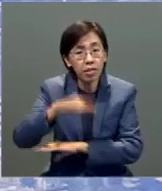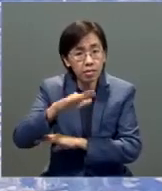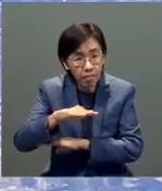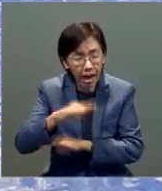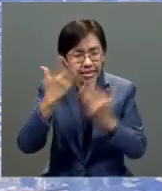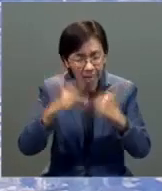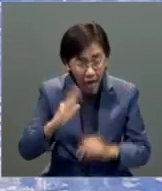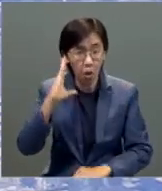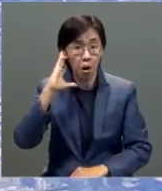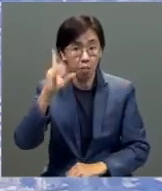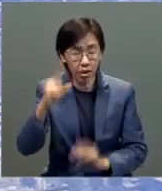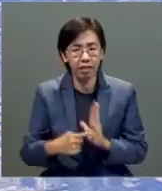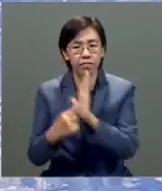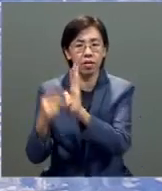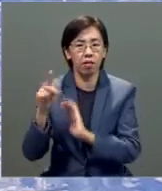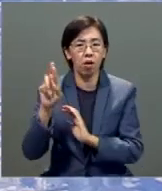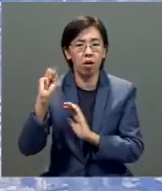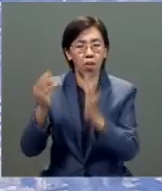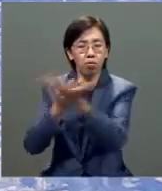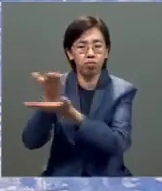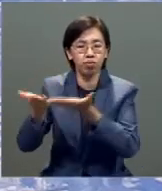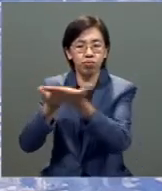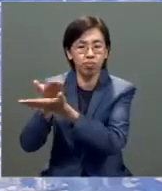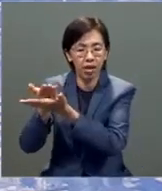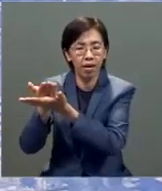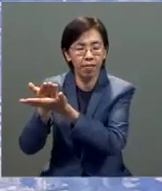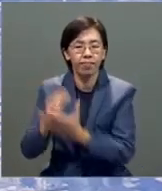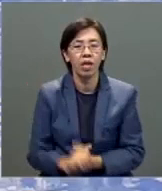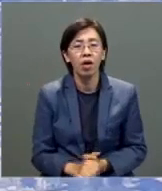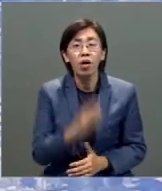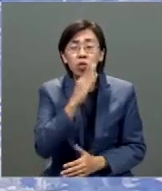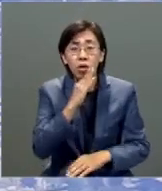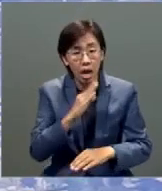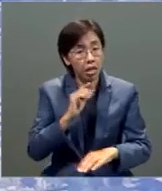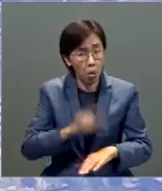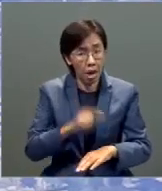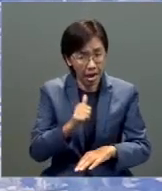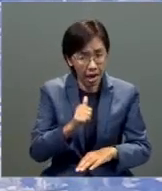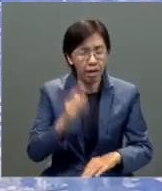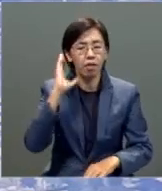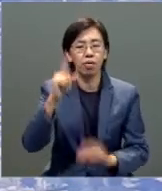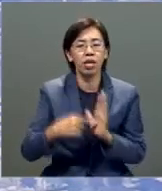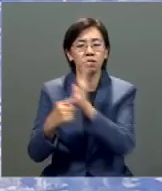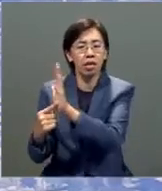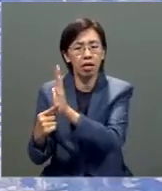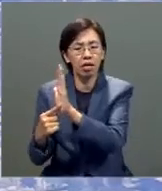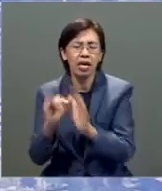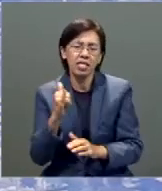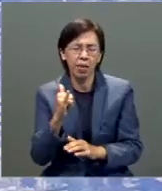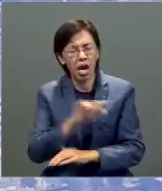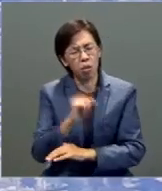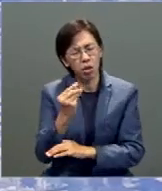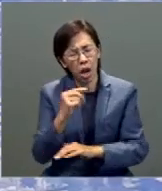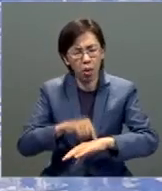งนี้กับครม.นะครับในรายละเอียดหรือถ้าทันก็พรุ่งนี้นะครับถ้าไม่ทันก็เดี๋ยวคงจะมีวันวอเวล